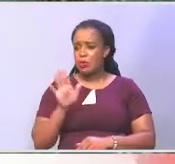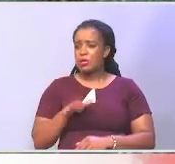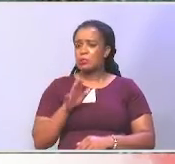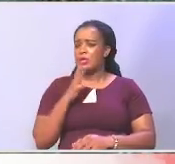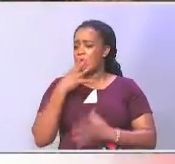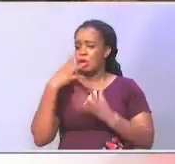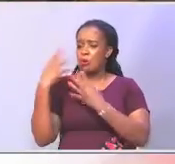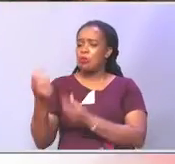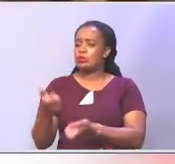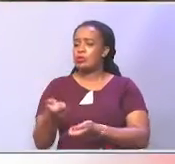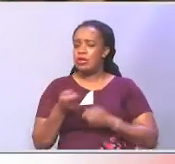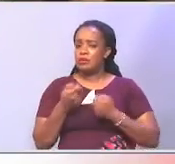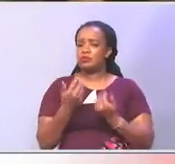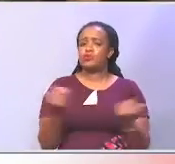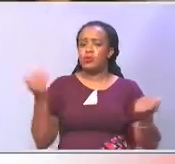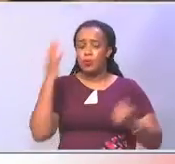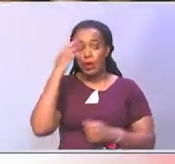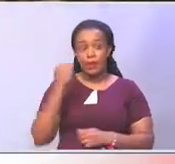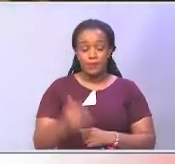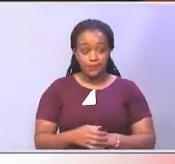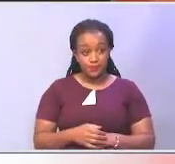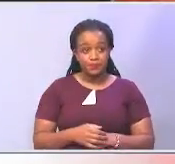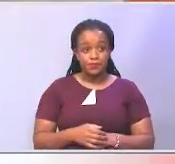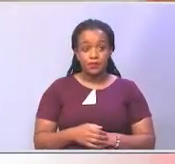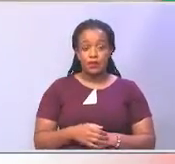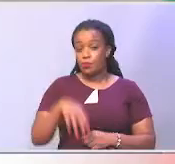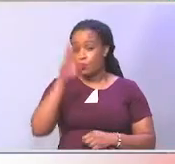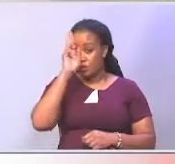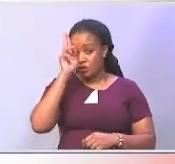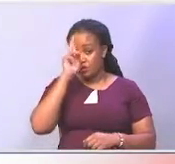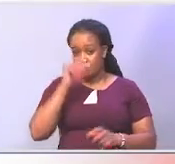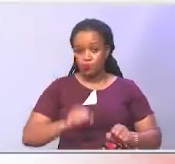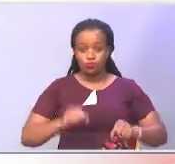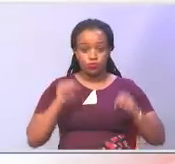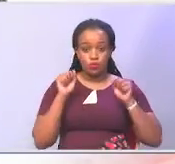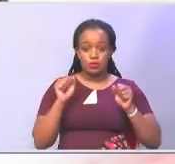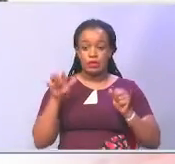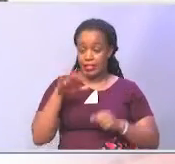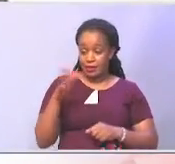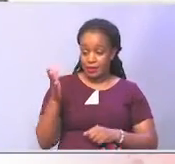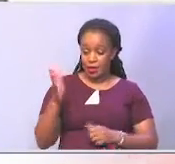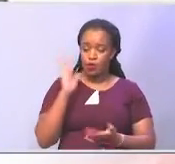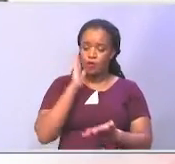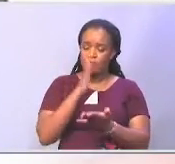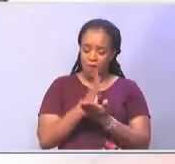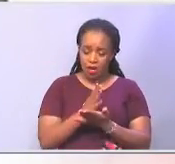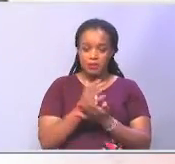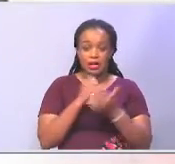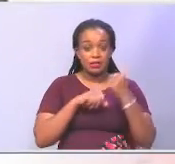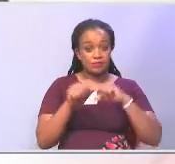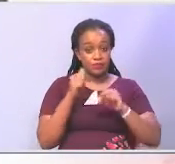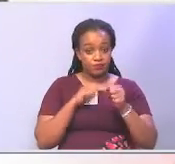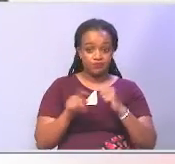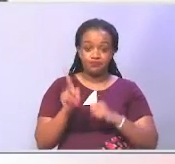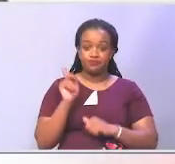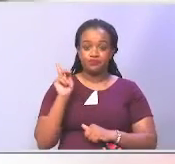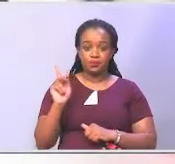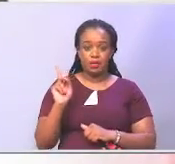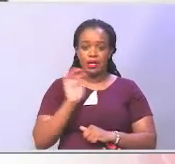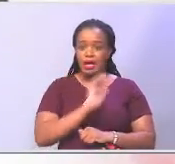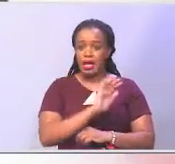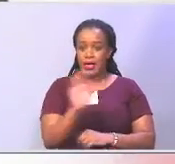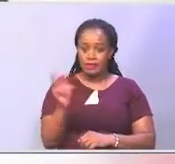anaendea watoto wadogo. Kiminini OCPD Francis Tumbo confirmed the incident and has urged parents or guardians whose daughters have